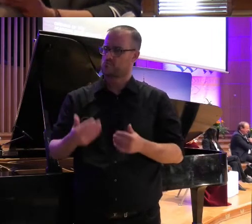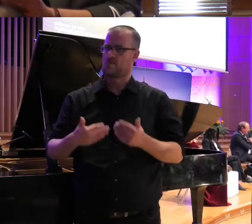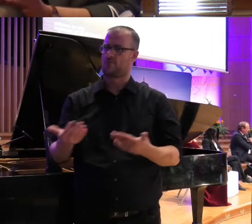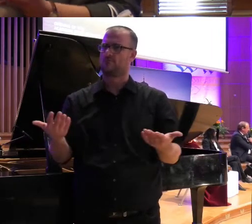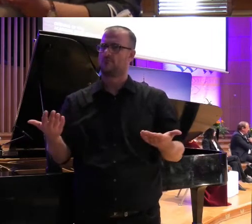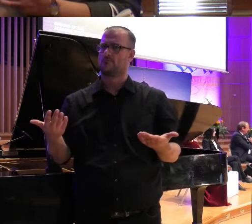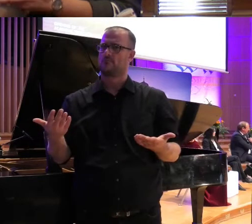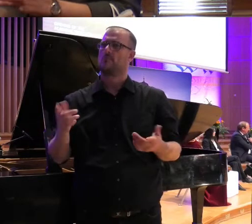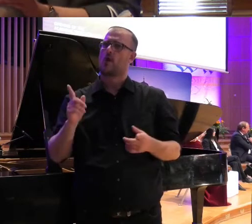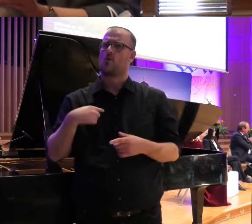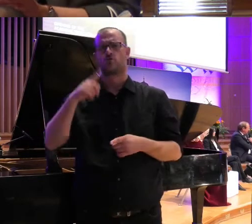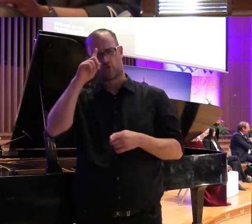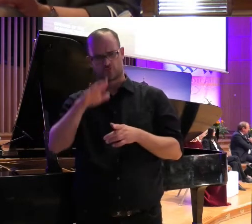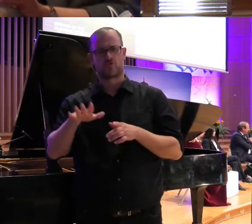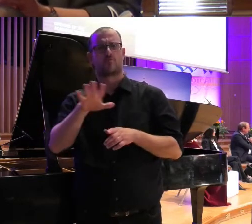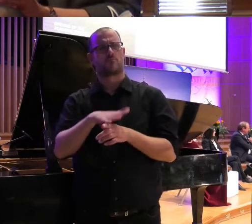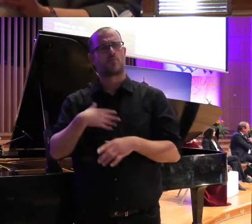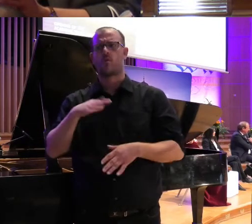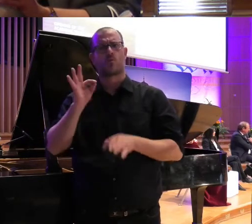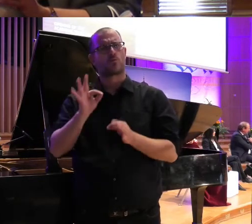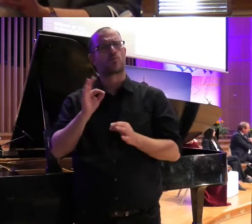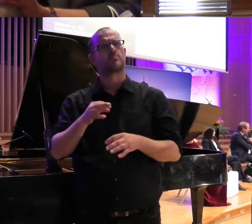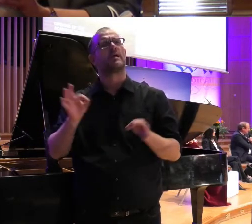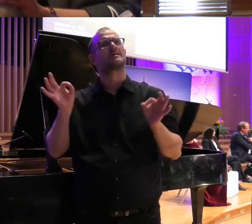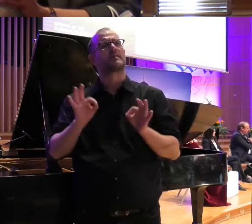wir haben auch in Deutschland ein wirklich gut funktionierendes